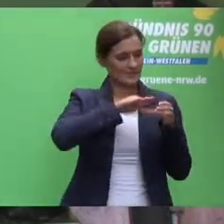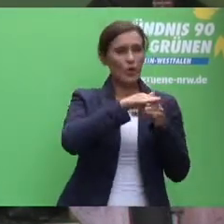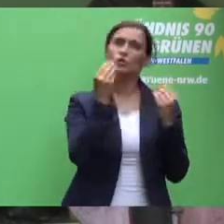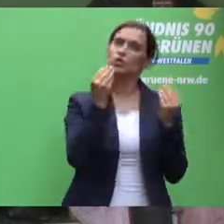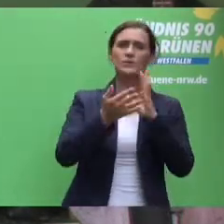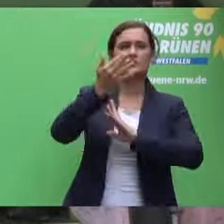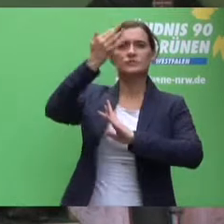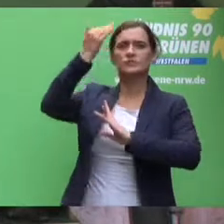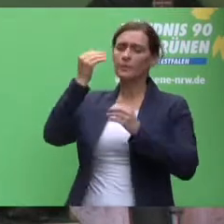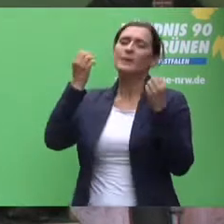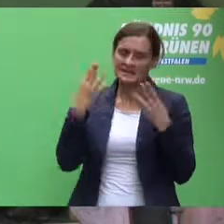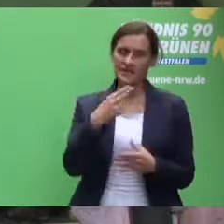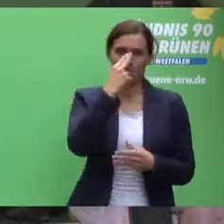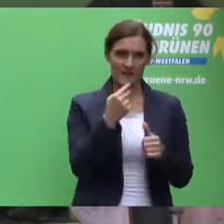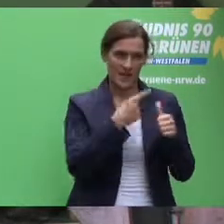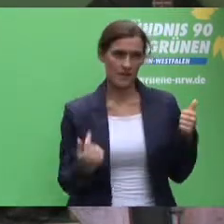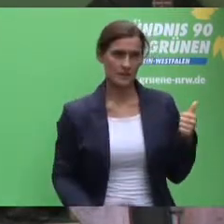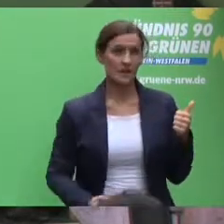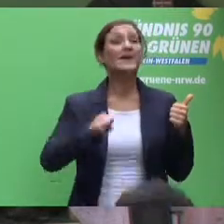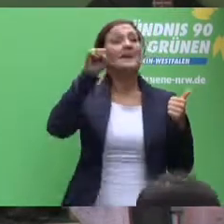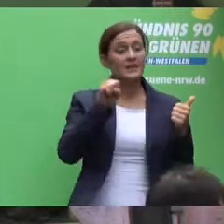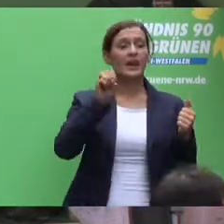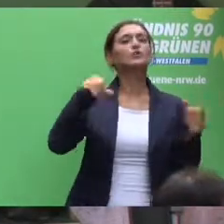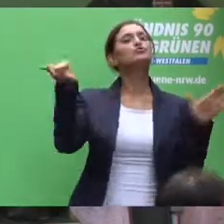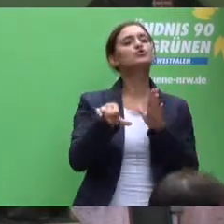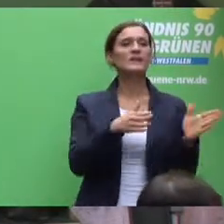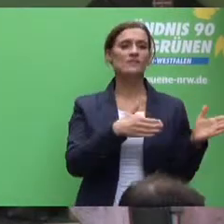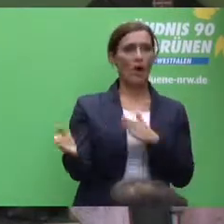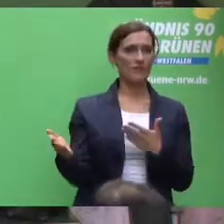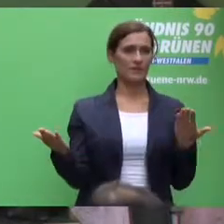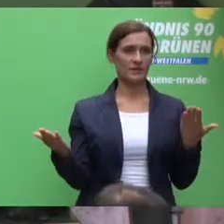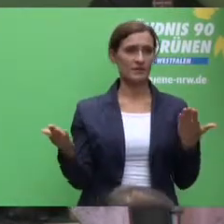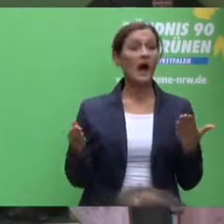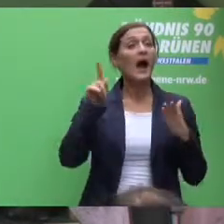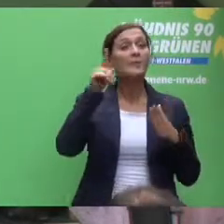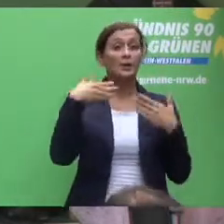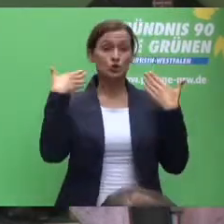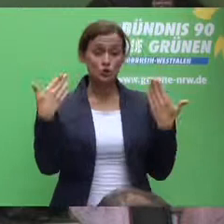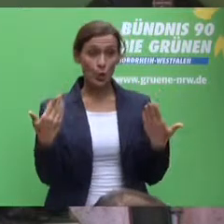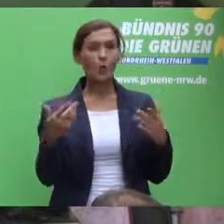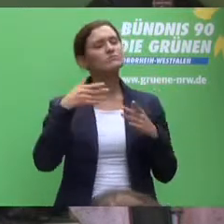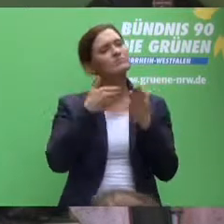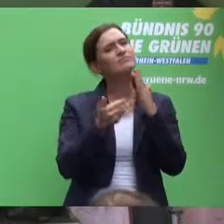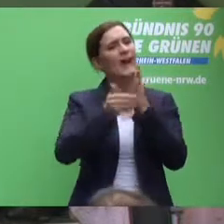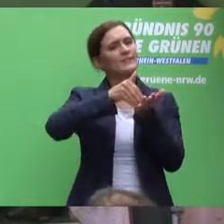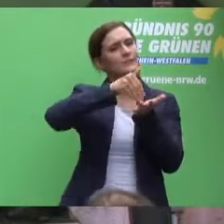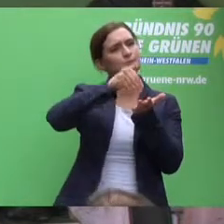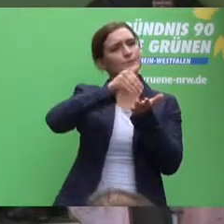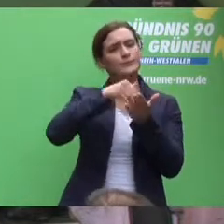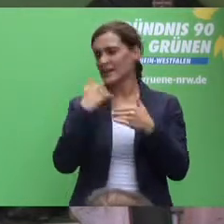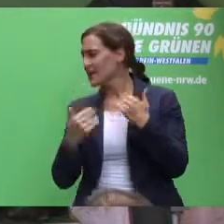Sie begehen Irrtümer. Es ist richtig und wichtig, diese Irrtümer aufzuarbeiten, sie zu